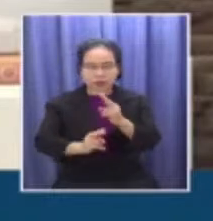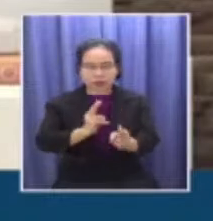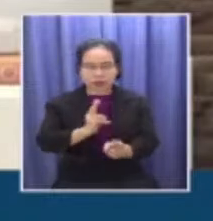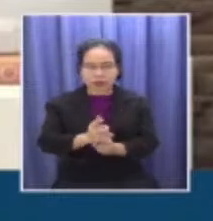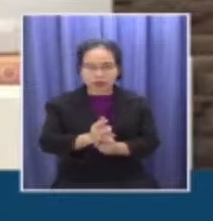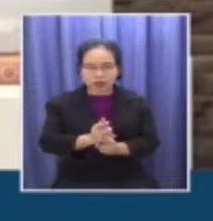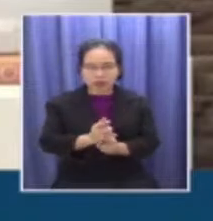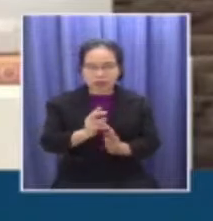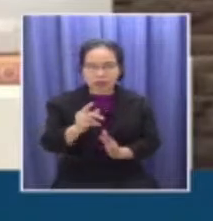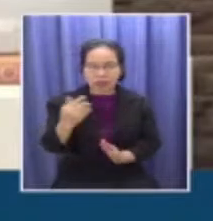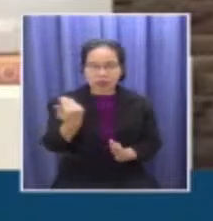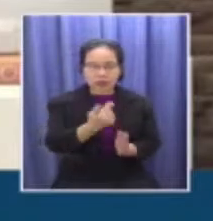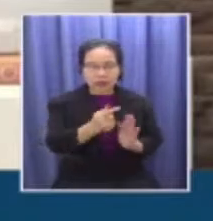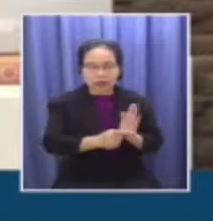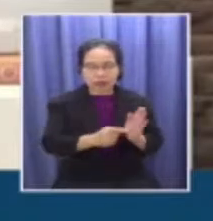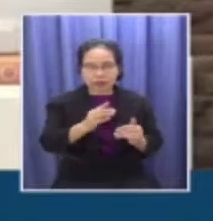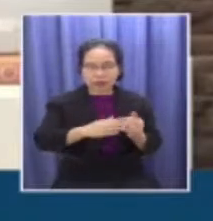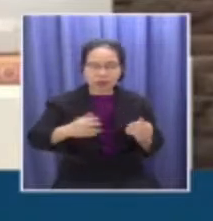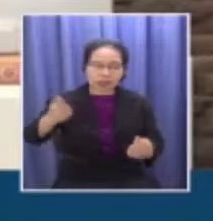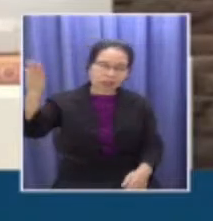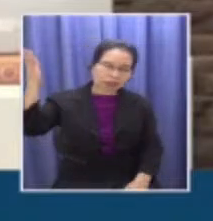abesene